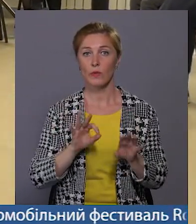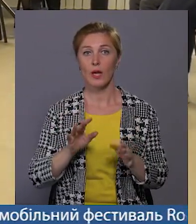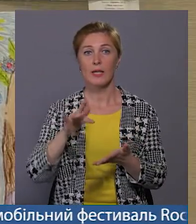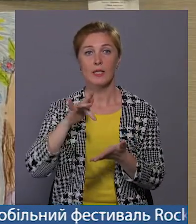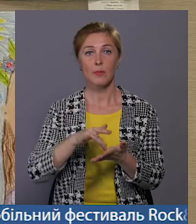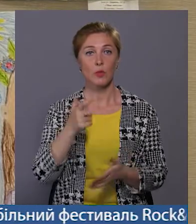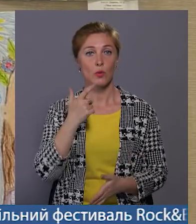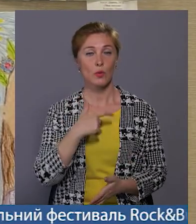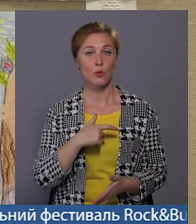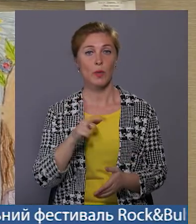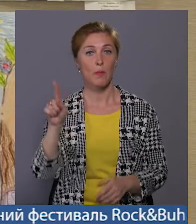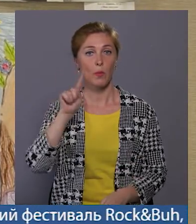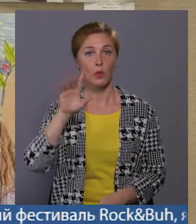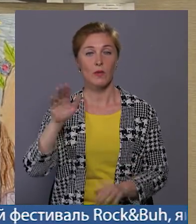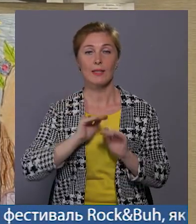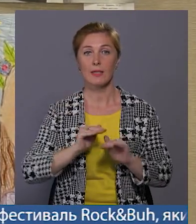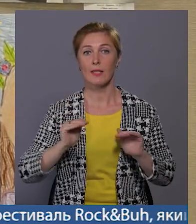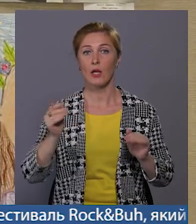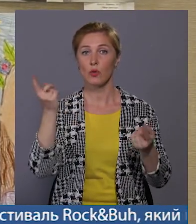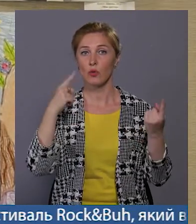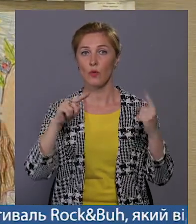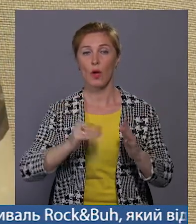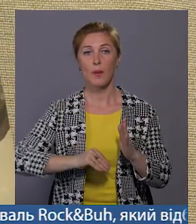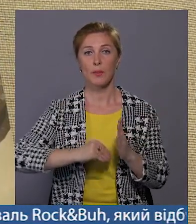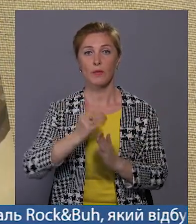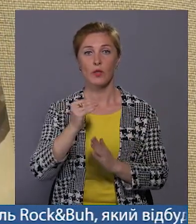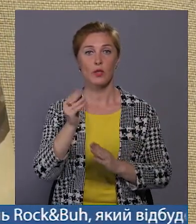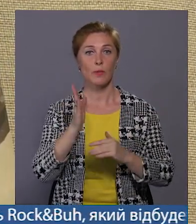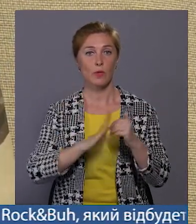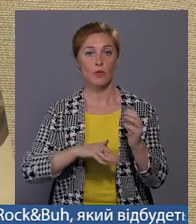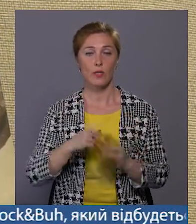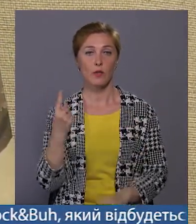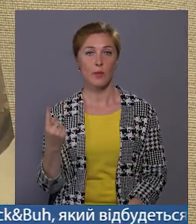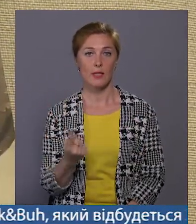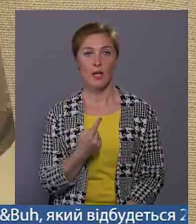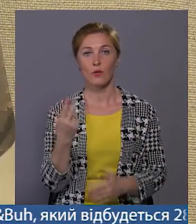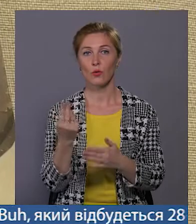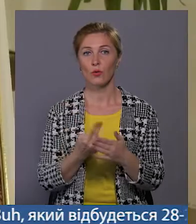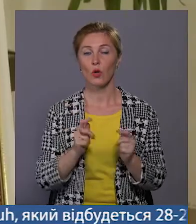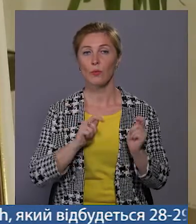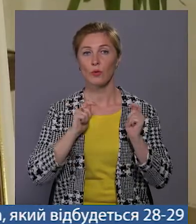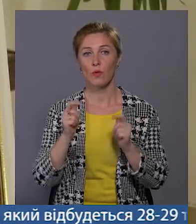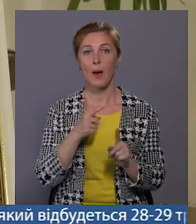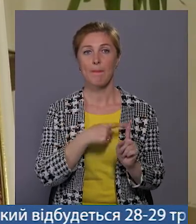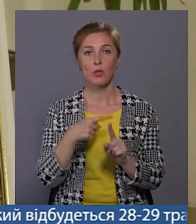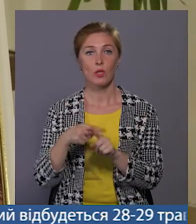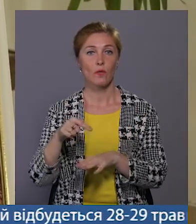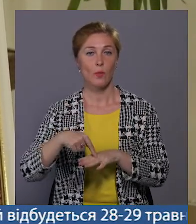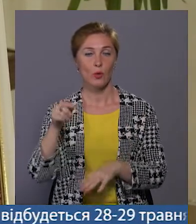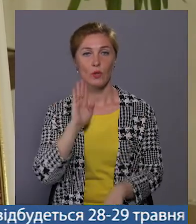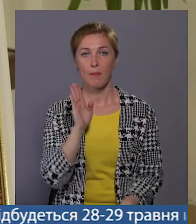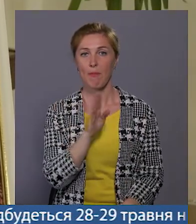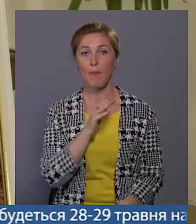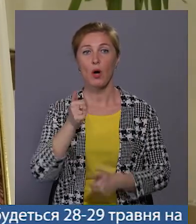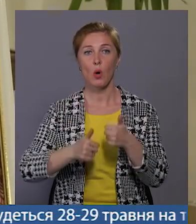собі поставили популяризувати дитячу творчість, підвищити професійну майстерність юних художників та подарувати позитивні емоції мамам.